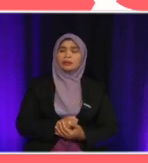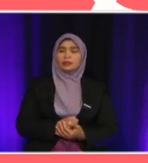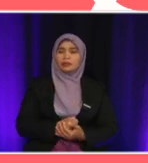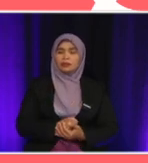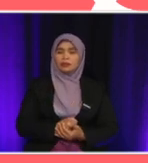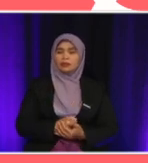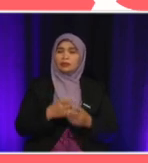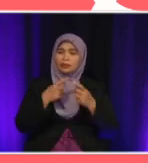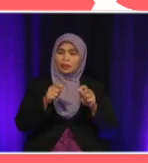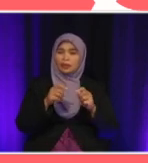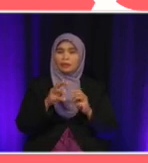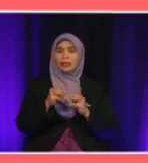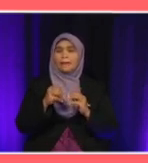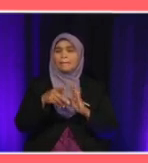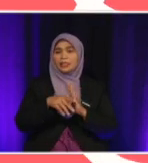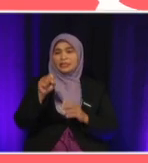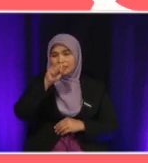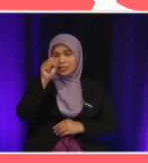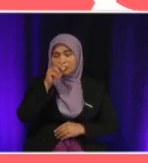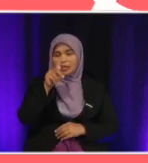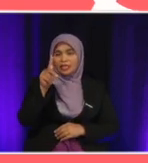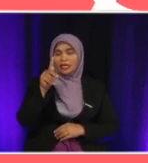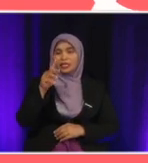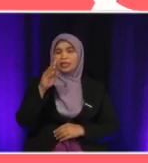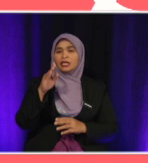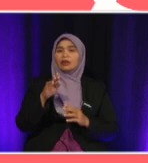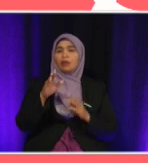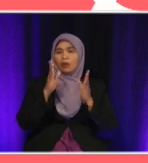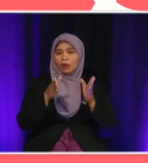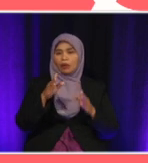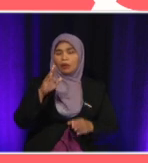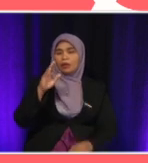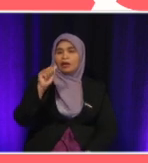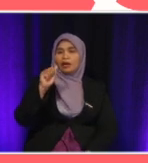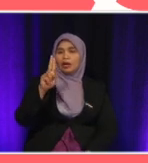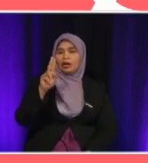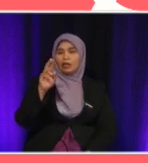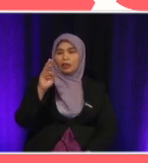telah mempersaudarakan kaum Muhajirin dan ansor